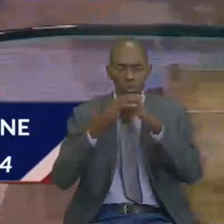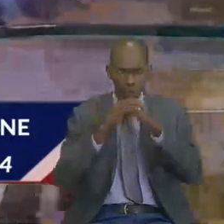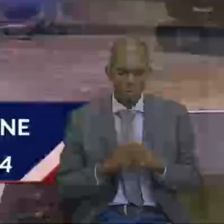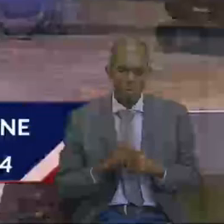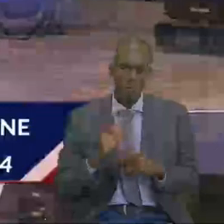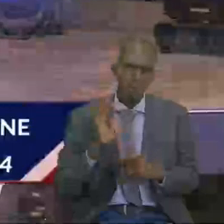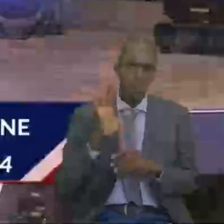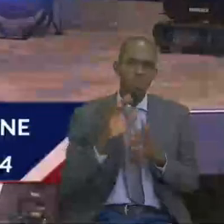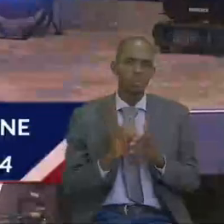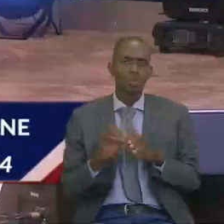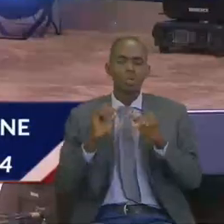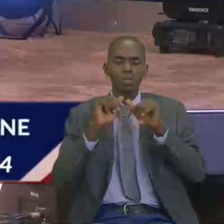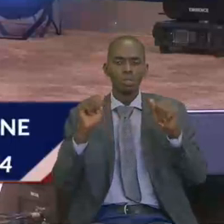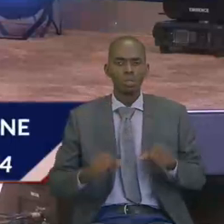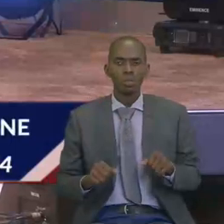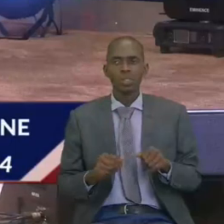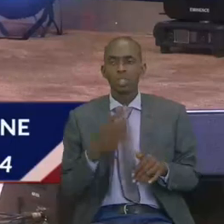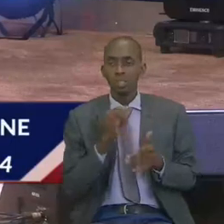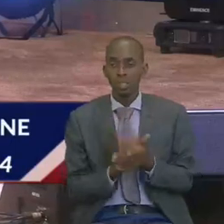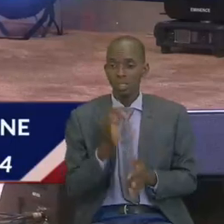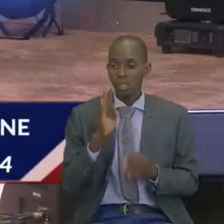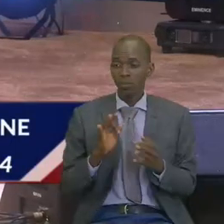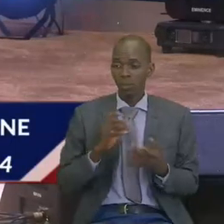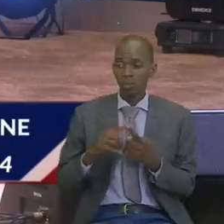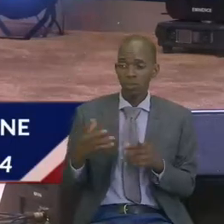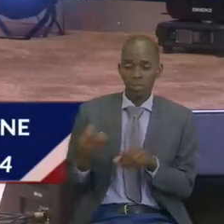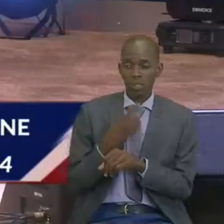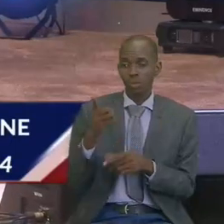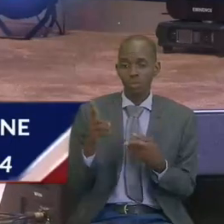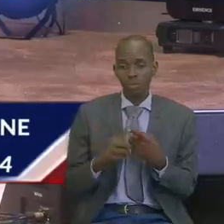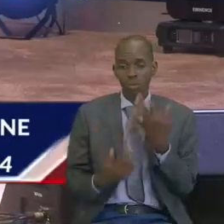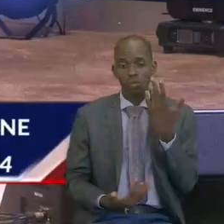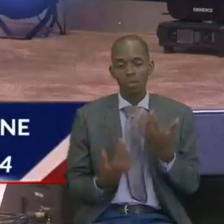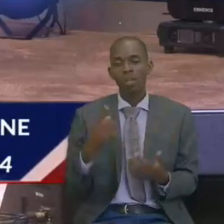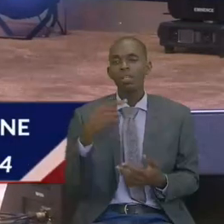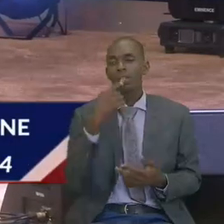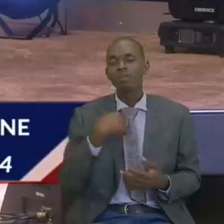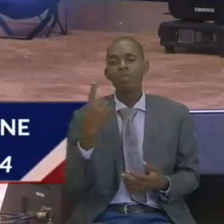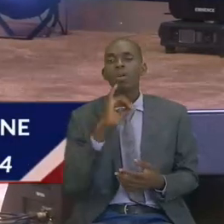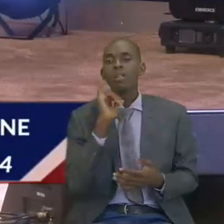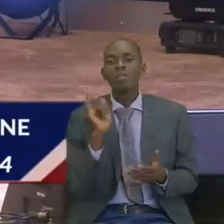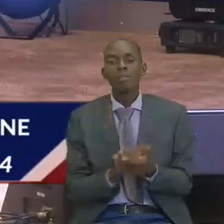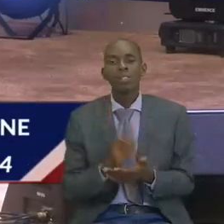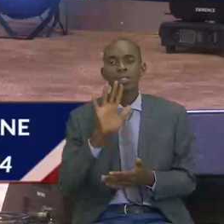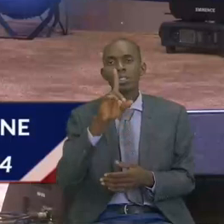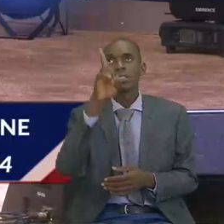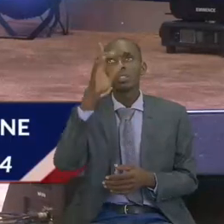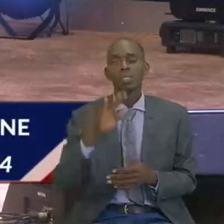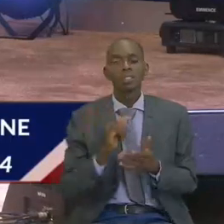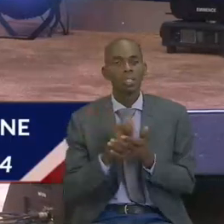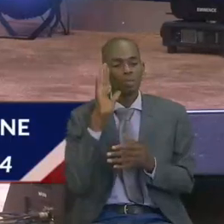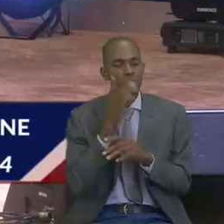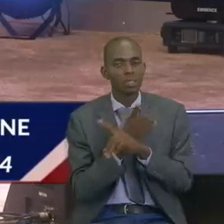adorer. Que si tu ne veux pas, si je décide de te jeter dans le feu, qui est le Dieu là qui peut me délivrer? Voici le jour